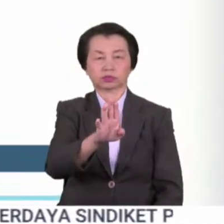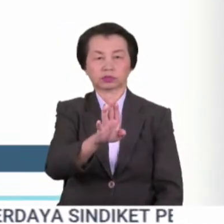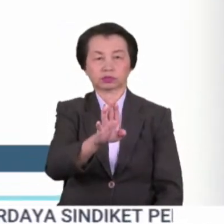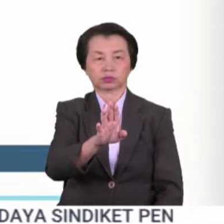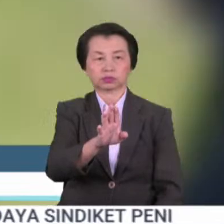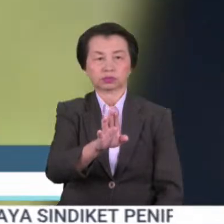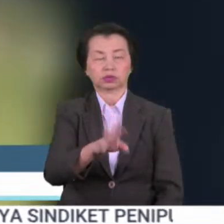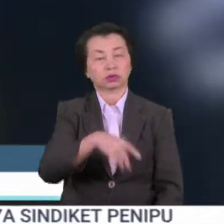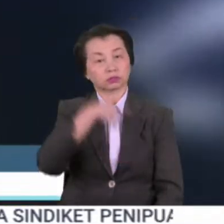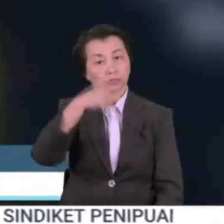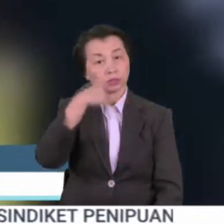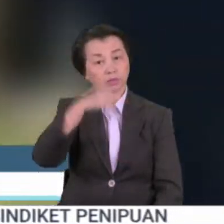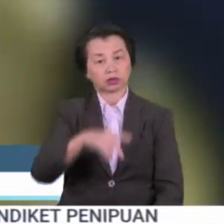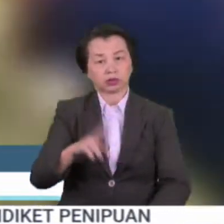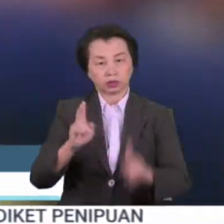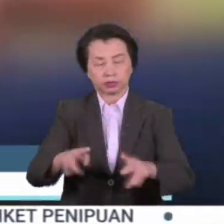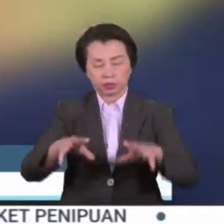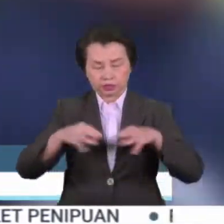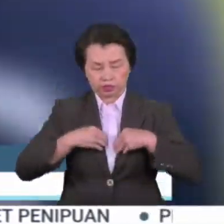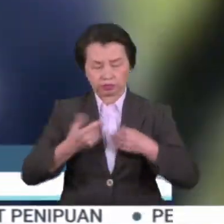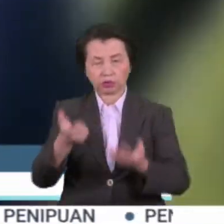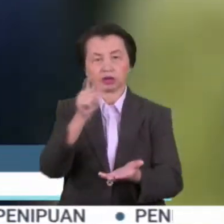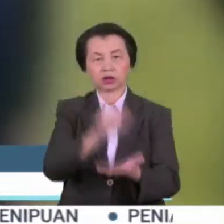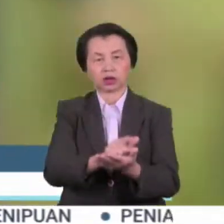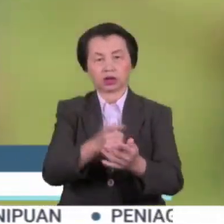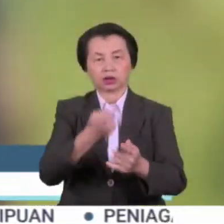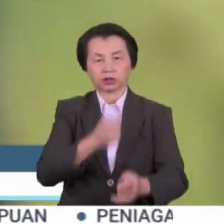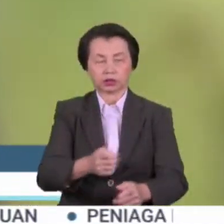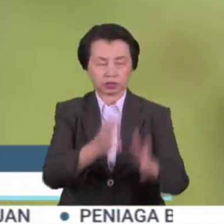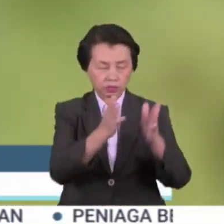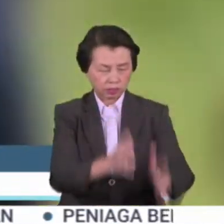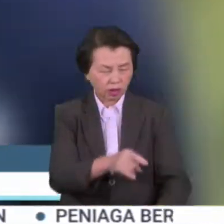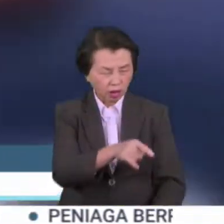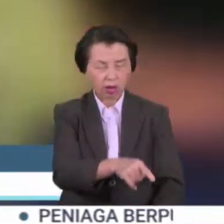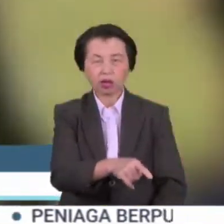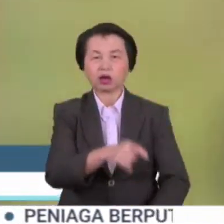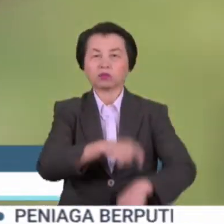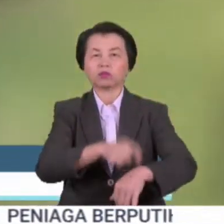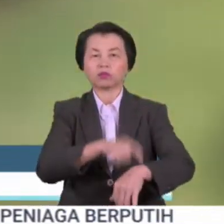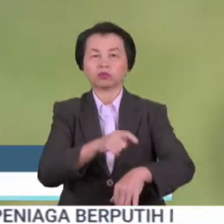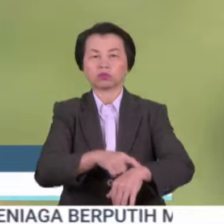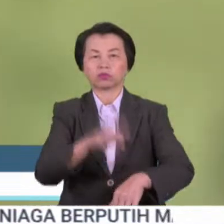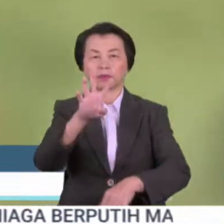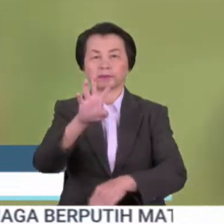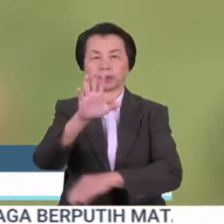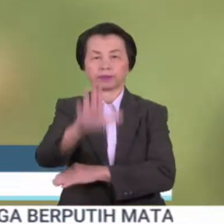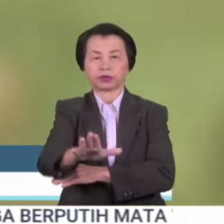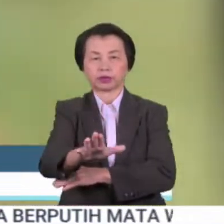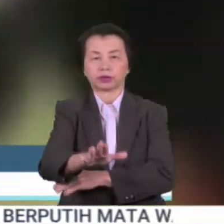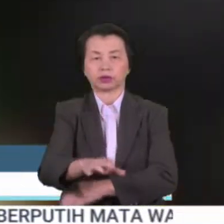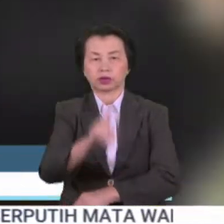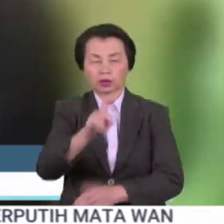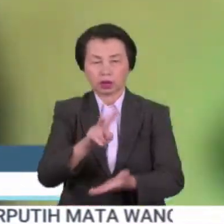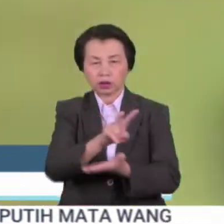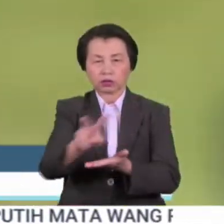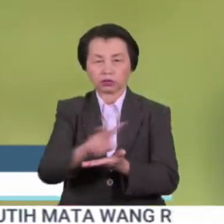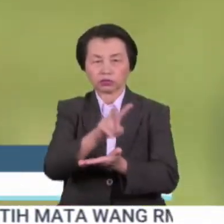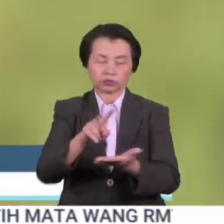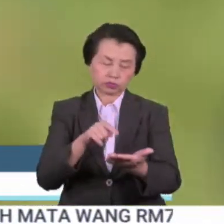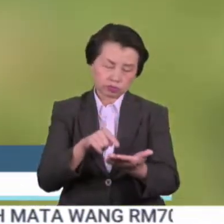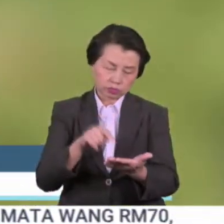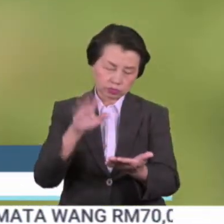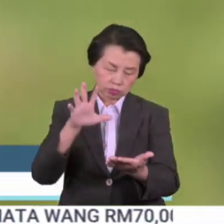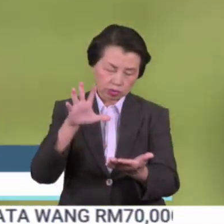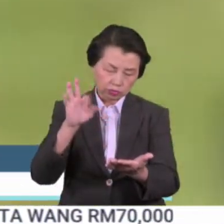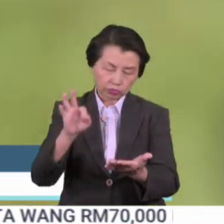selamat berkata pihaknya menerima laporan daripada mangsa kira-kira pukul empat petang semalam satu video berdurasi